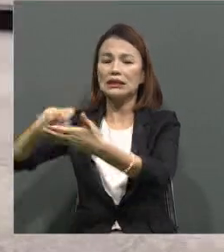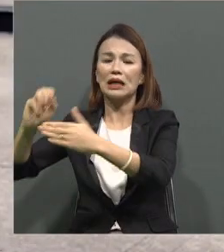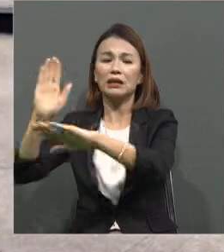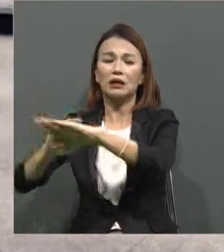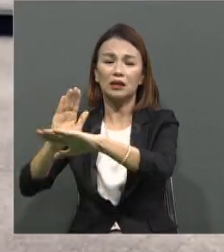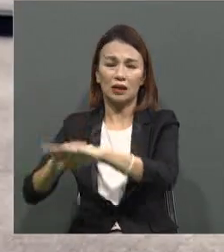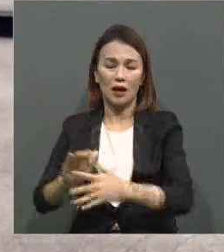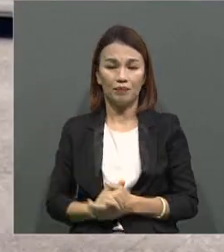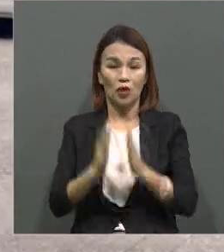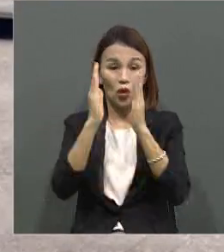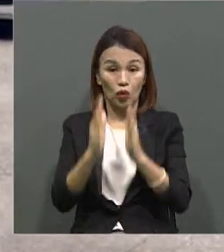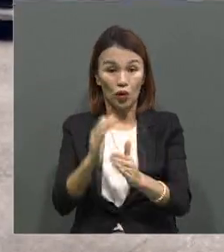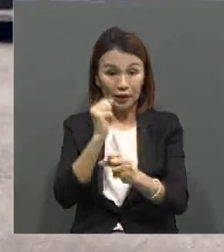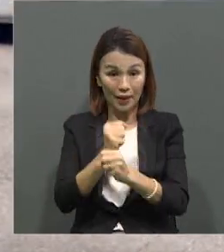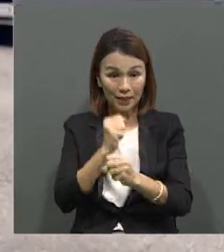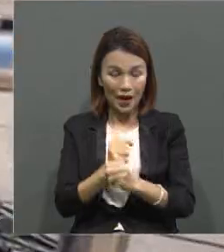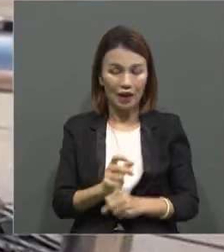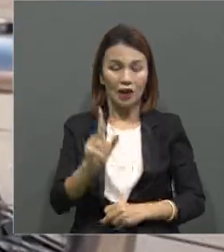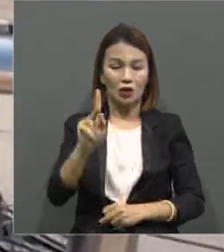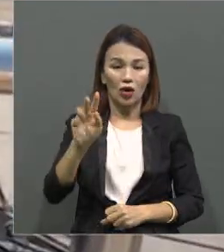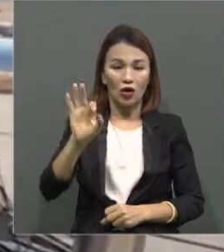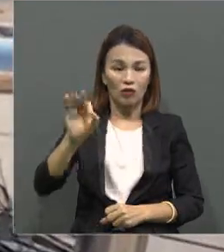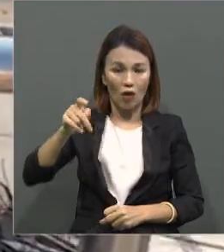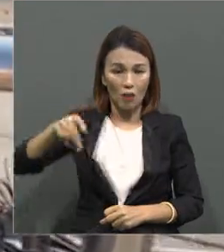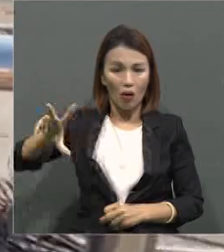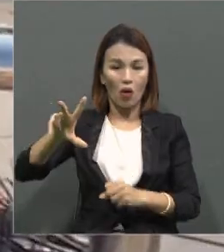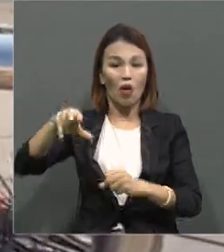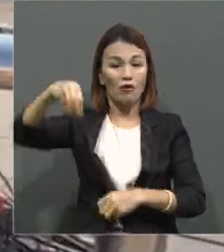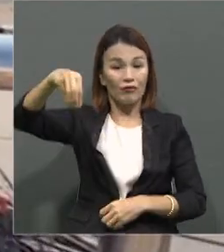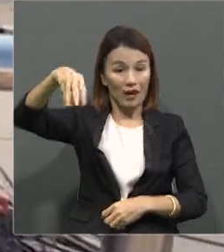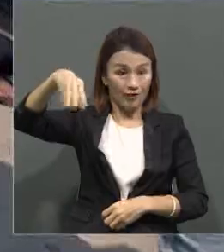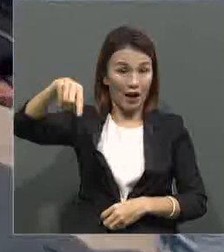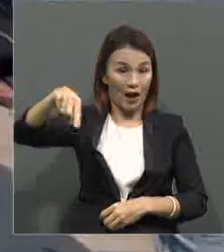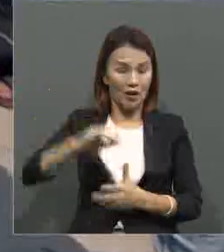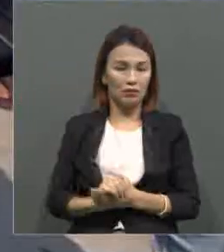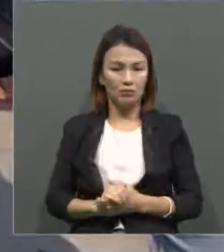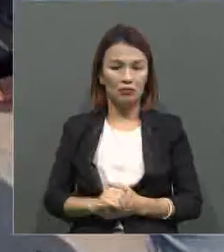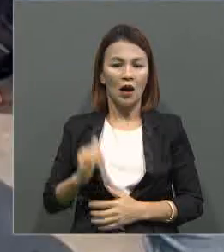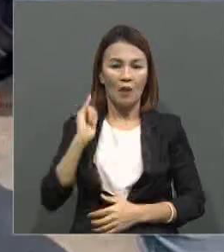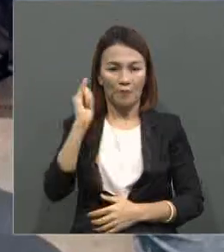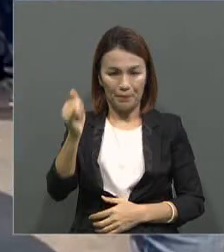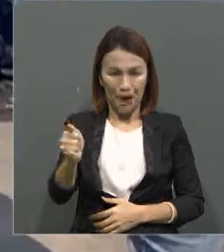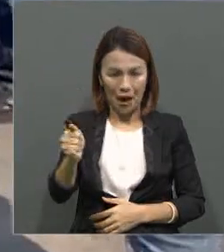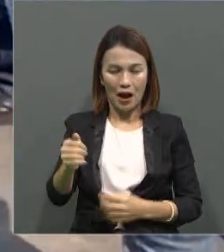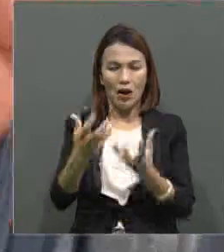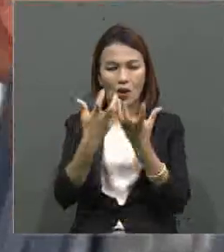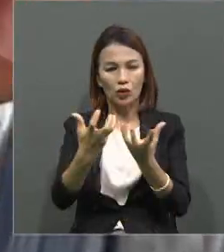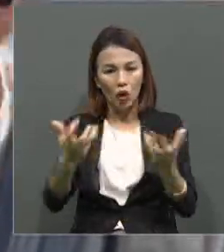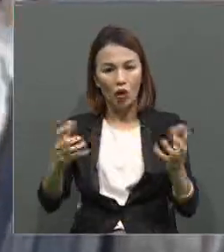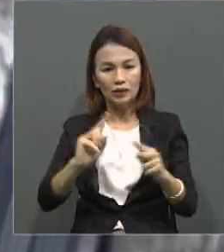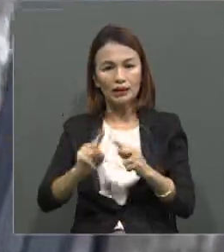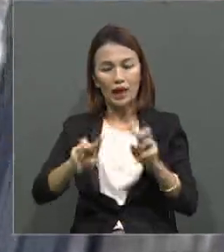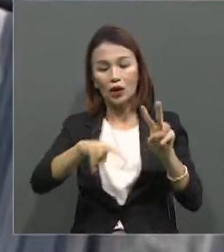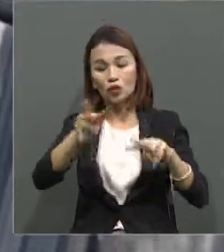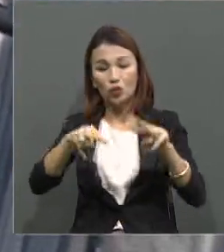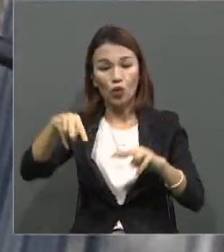ที่เจ้าหน้าที่การไฟฟ้าส่วนภูมิภาคนะคะหลังจากได้รับแจ้งก็นี่ค่ะมาพร้อมอุปกรณ์เลยนะคะไปตรวจวัด